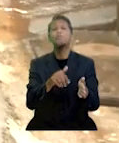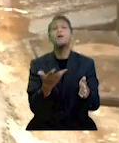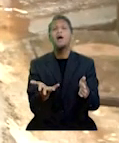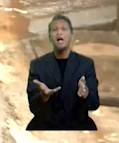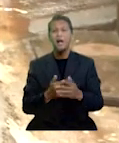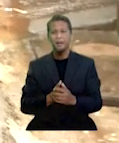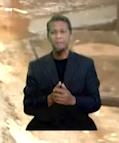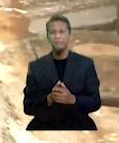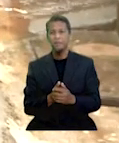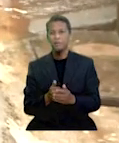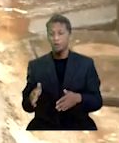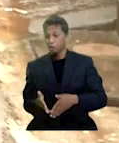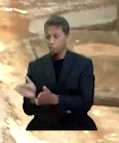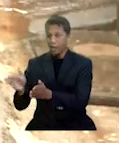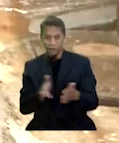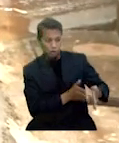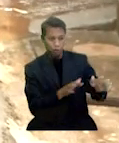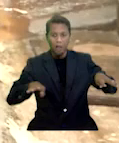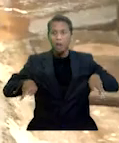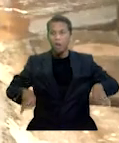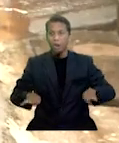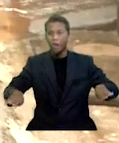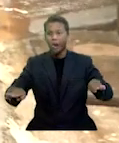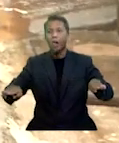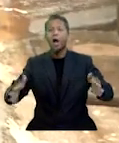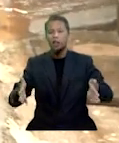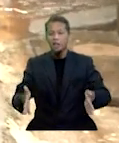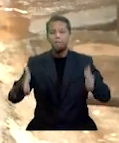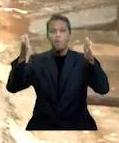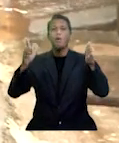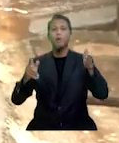sekitaran Kali Ciliwung, Jakarta Timur. Dari Jakarta, Salam Rahmat, Bayu Lela Muda, iNews, melaporkan.